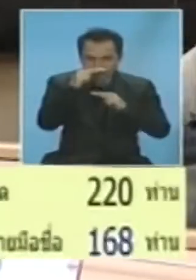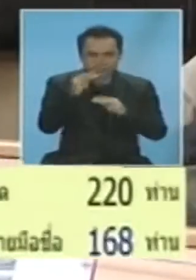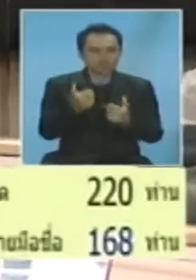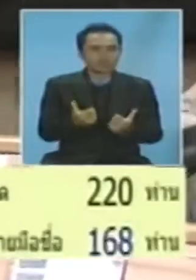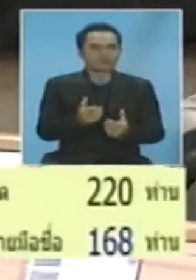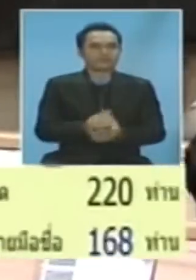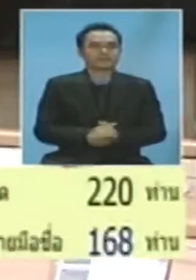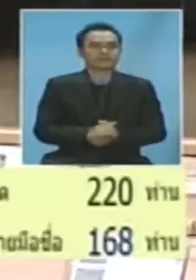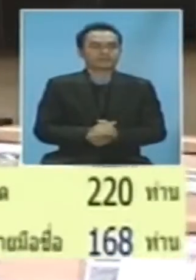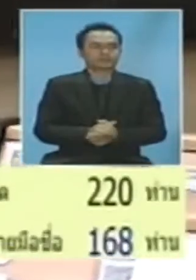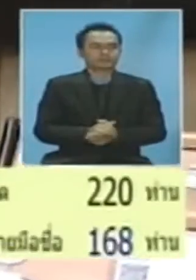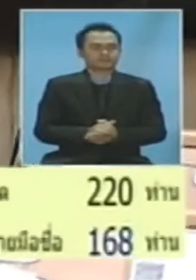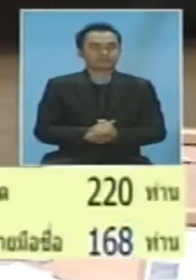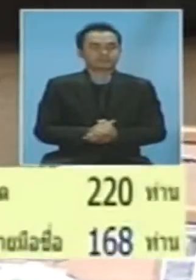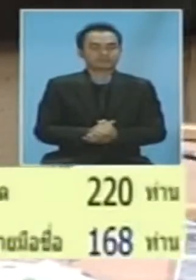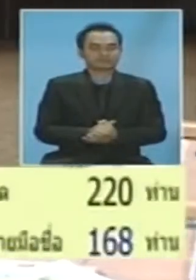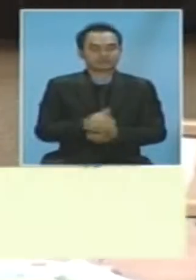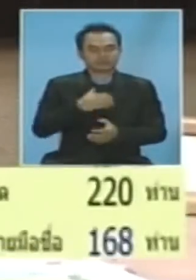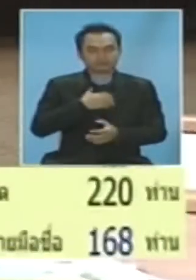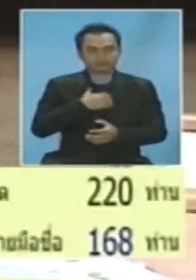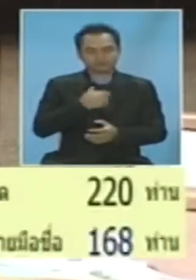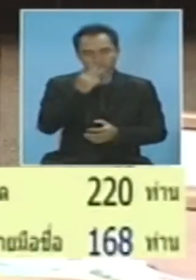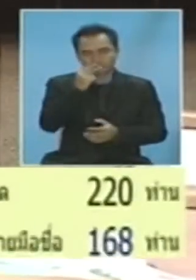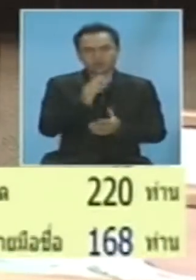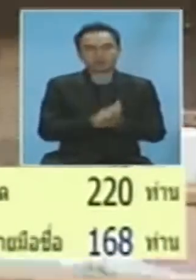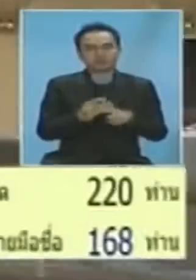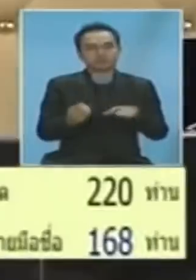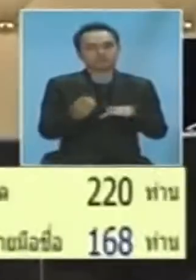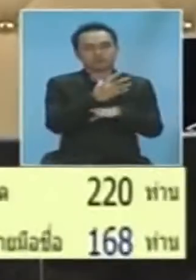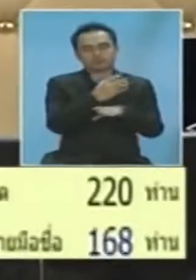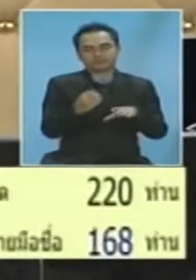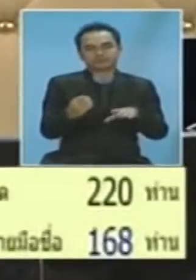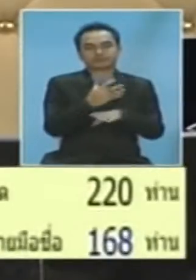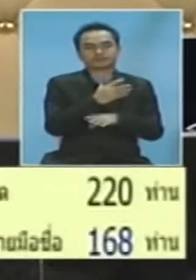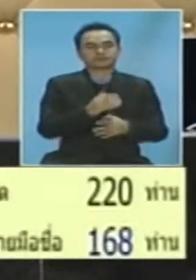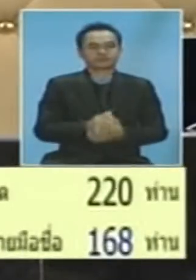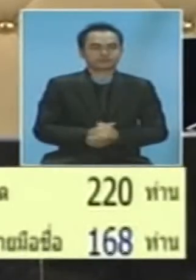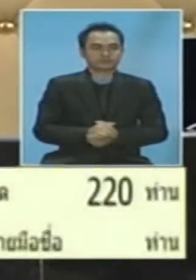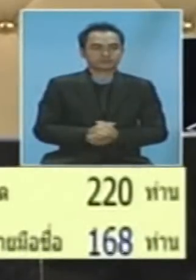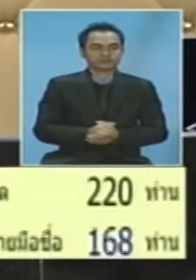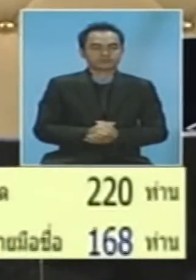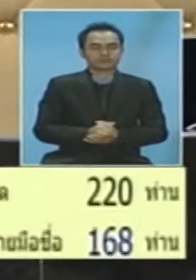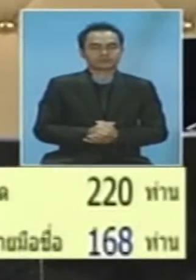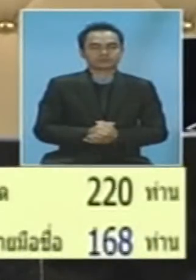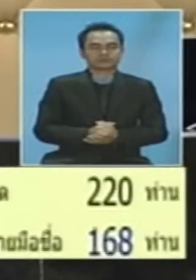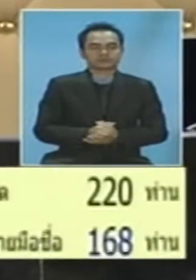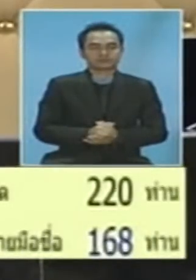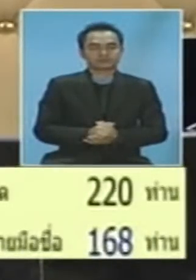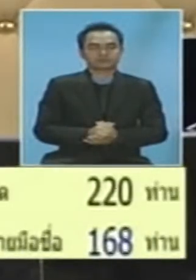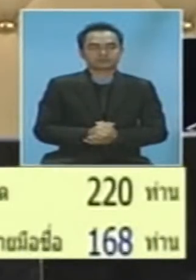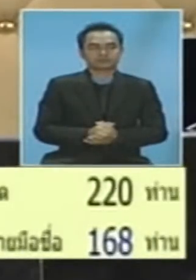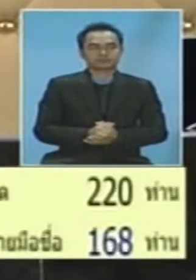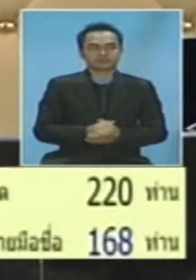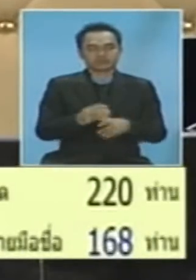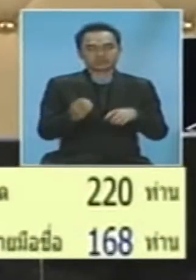ที่จะขอในที่ทางฝ่ายนางสาวยิ่งลักษณ์ชินวัตรจะขอ